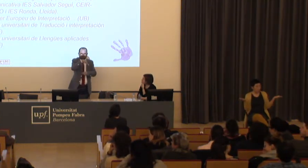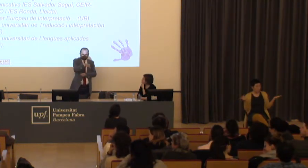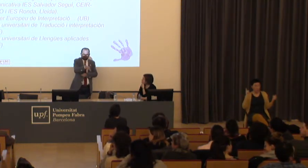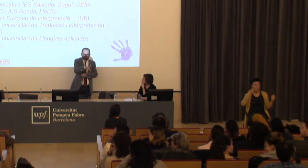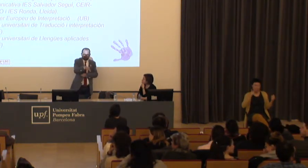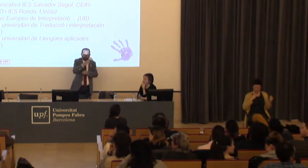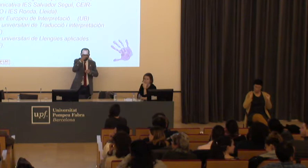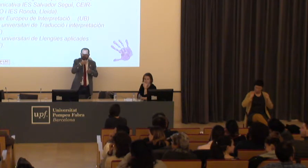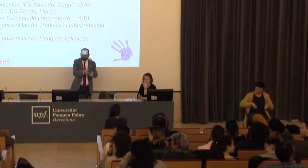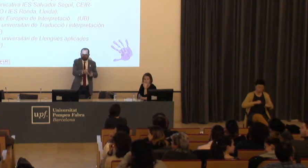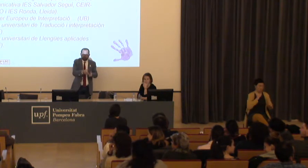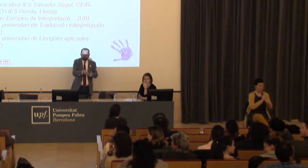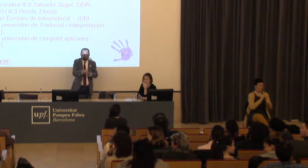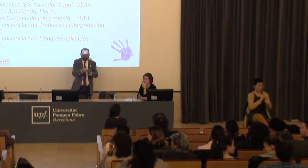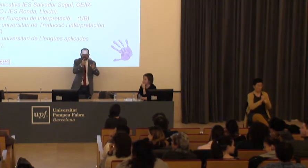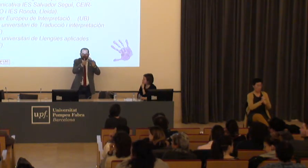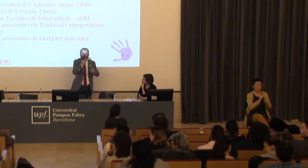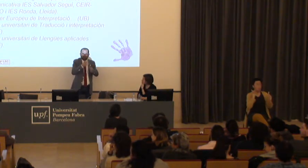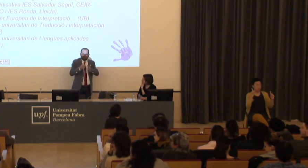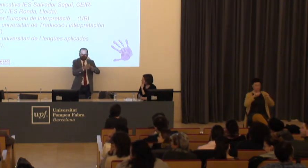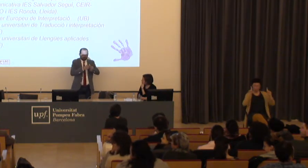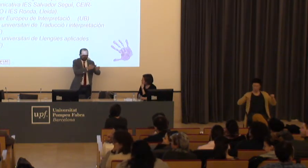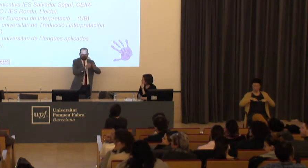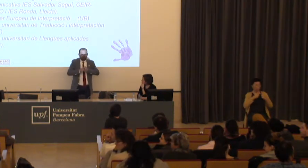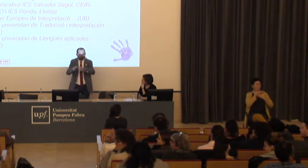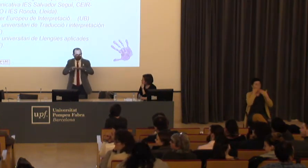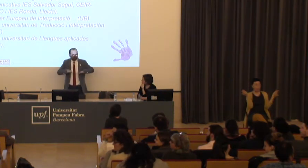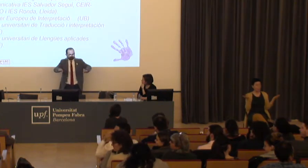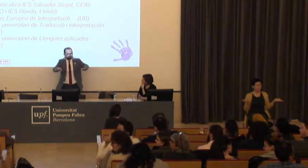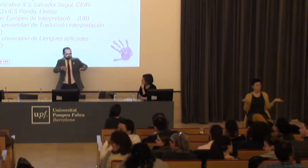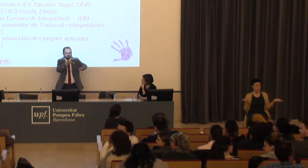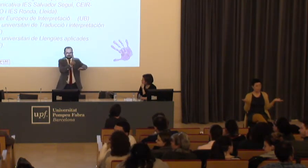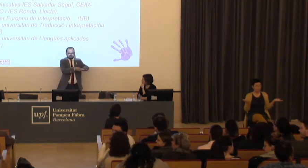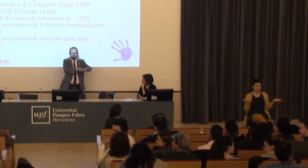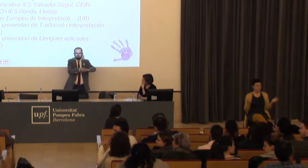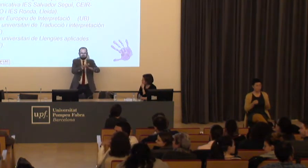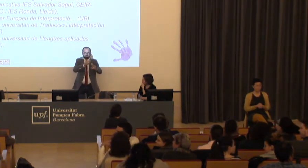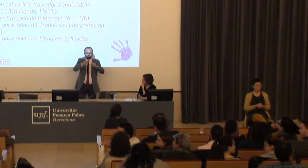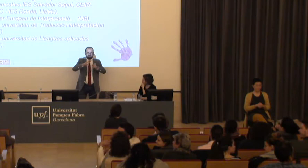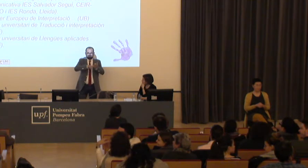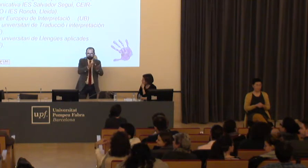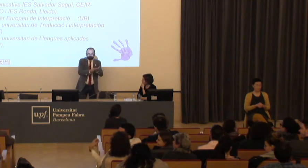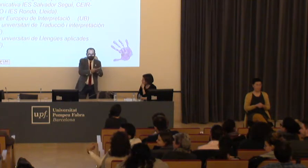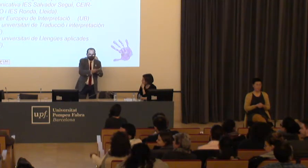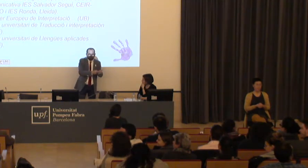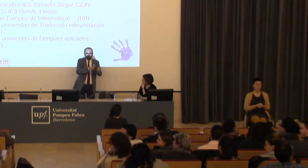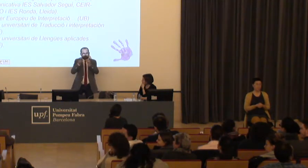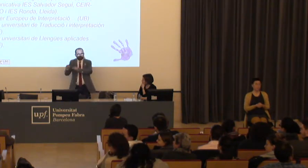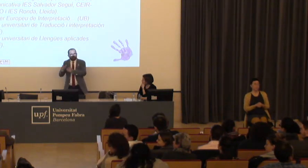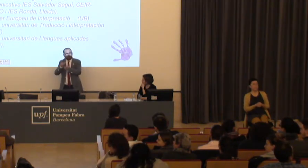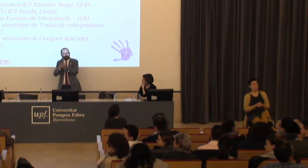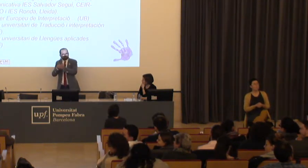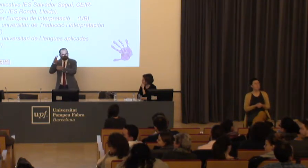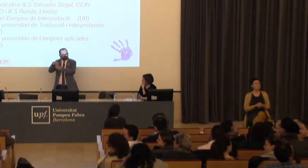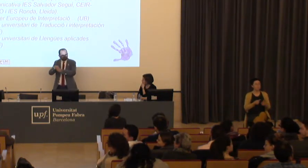han trobat maneres d'adaptar la nostra situació perquè puguem fer docència a dos graus diferents, el grau de traducció i